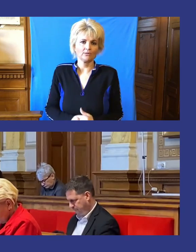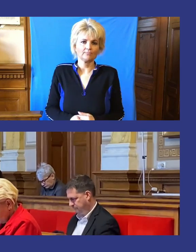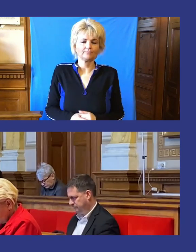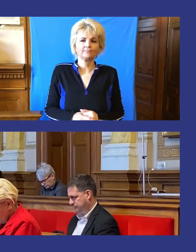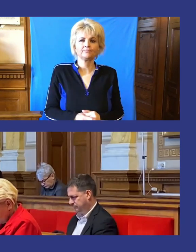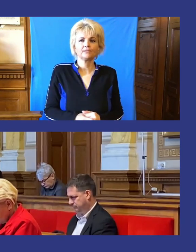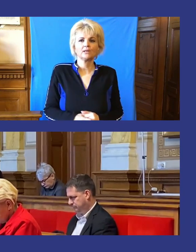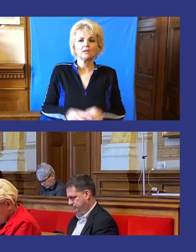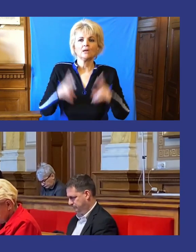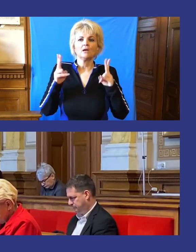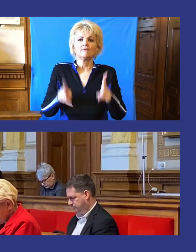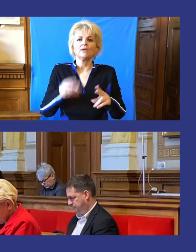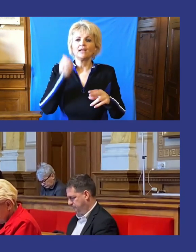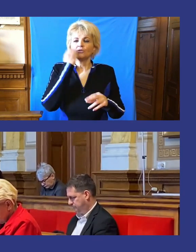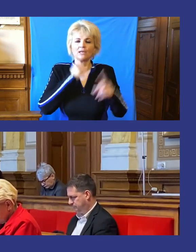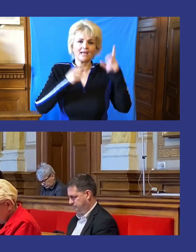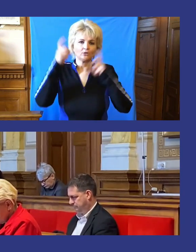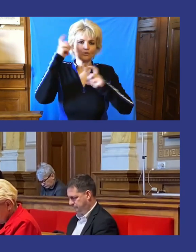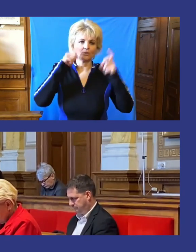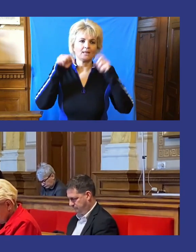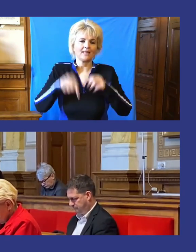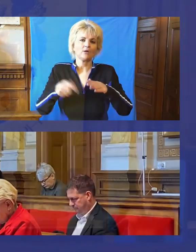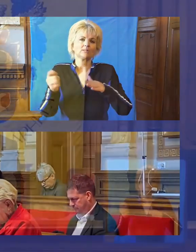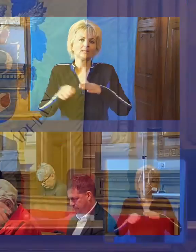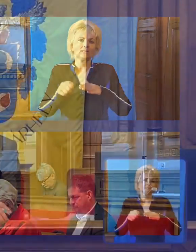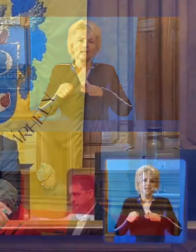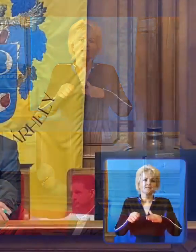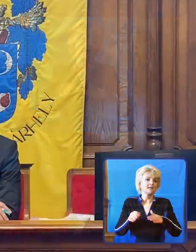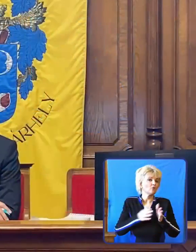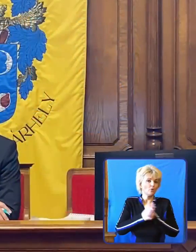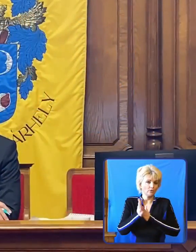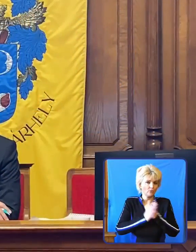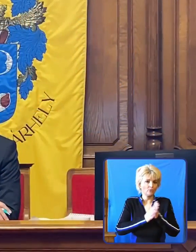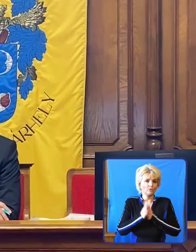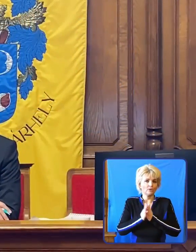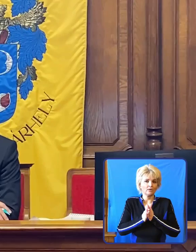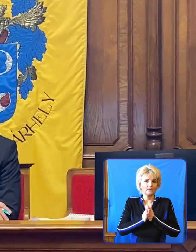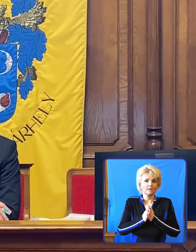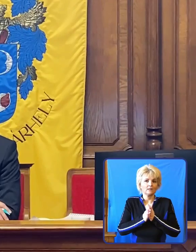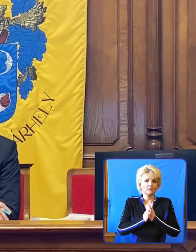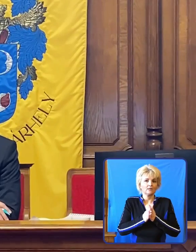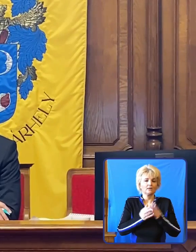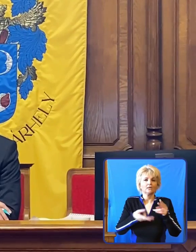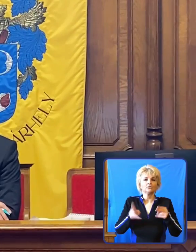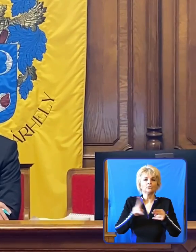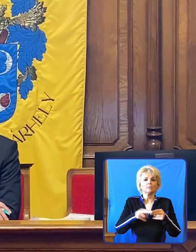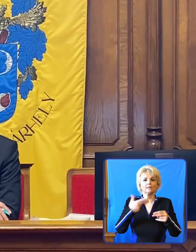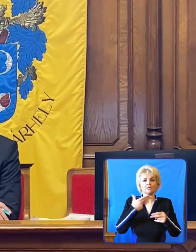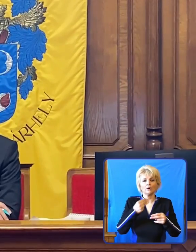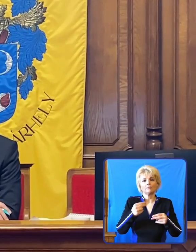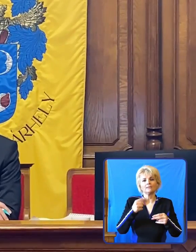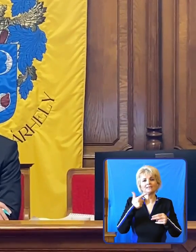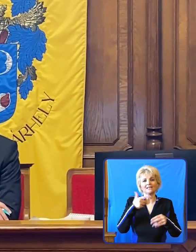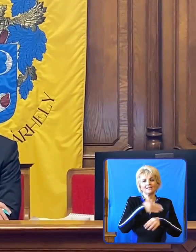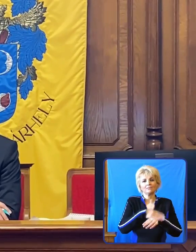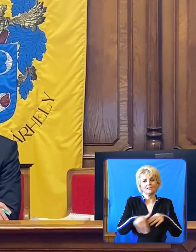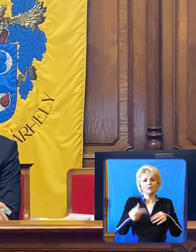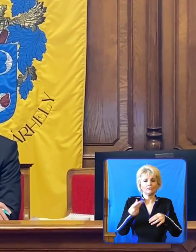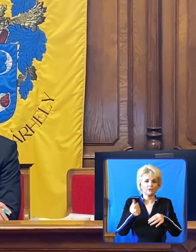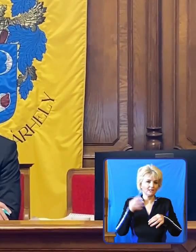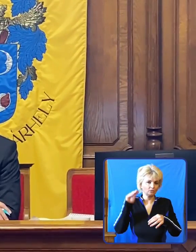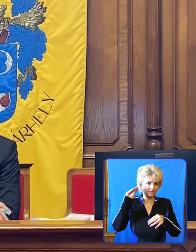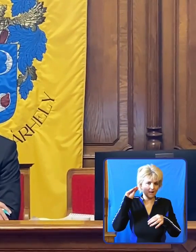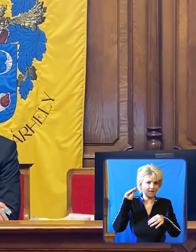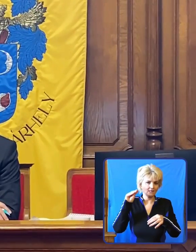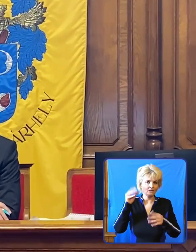egy sajátos vonulata egyébként ennek az ítéletnek, aminek örülünk, és ami jóval több mint 32 millió forintot jelent